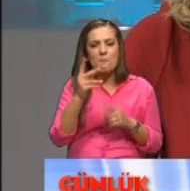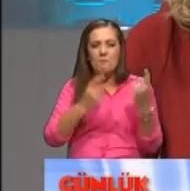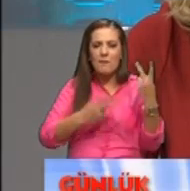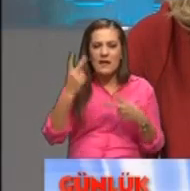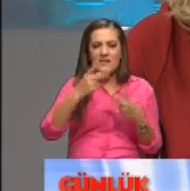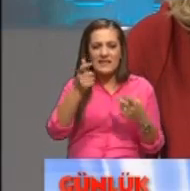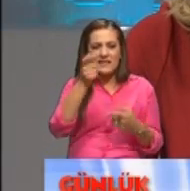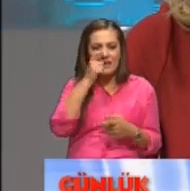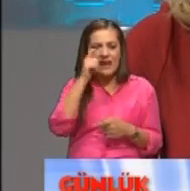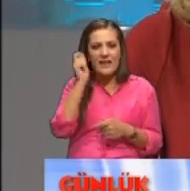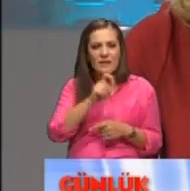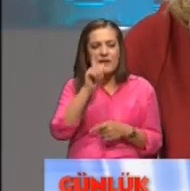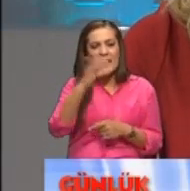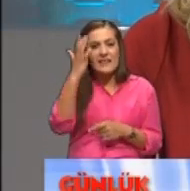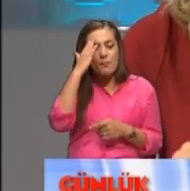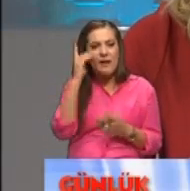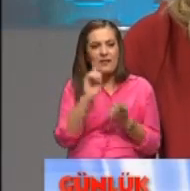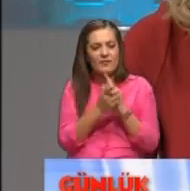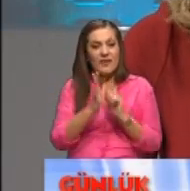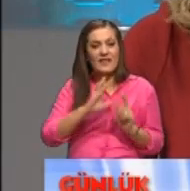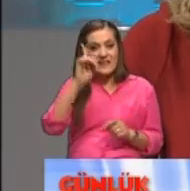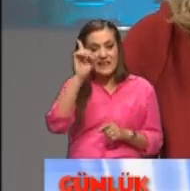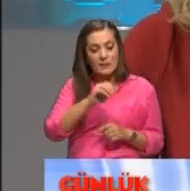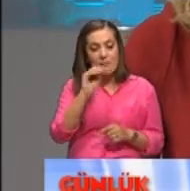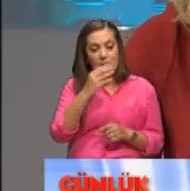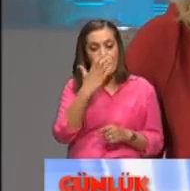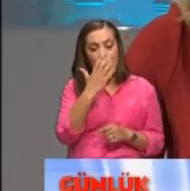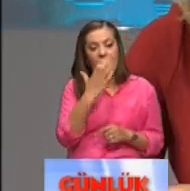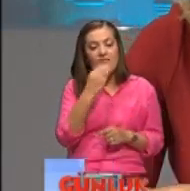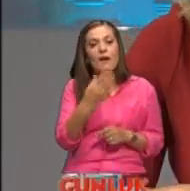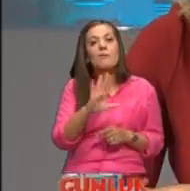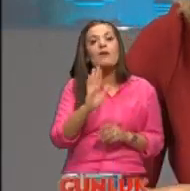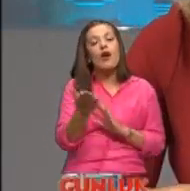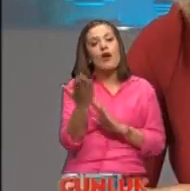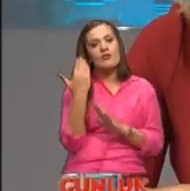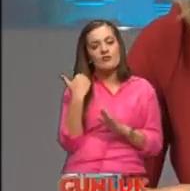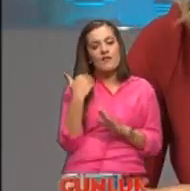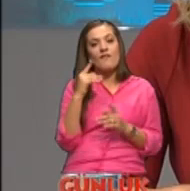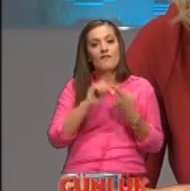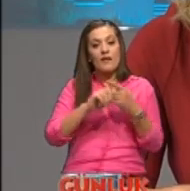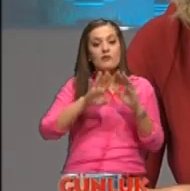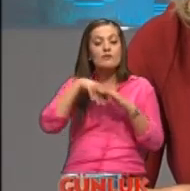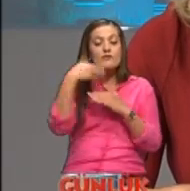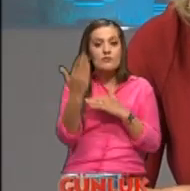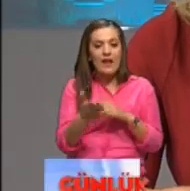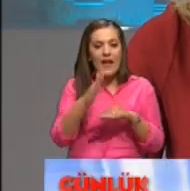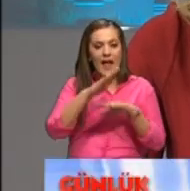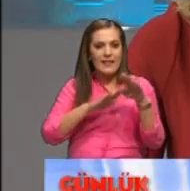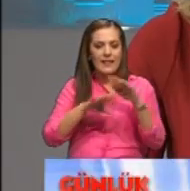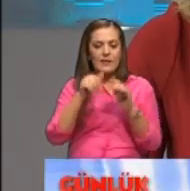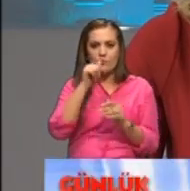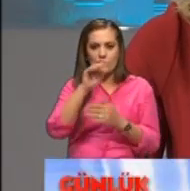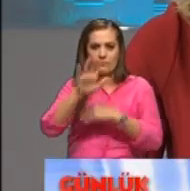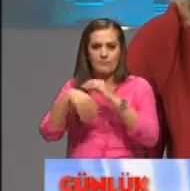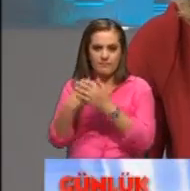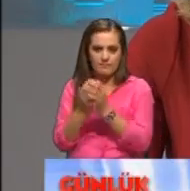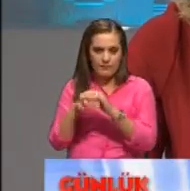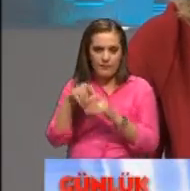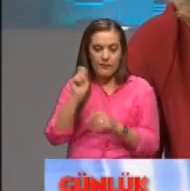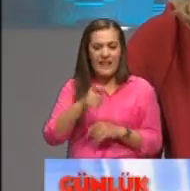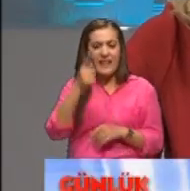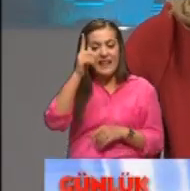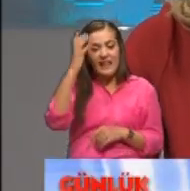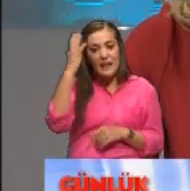edilmesi gereken temel noktalar var. İlk önce bebeğe bakım vermeden önce ve sonrasında ellerimizin yıkanması gerekiyor.